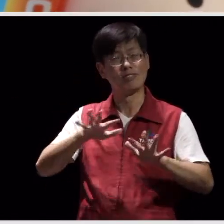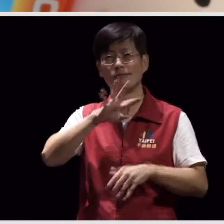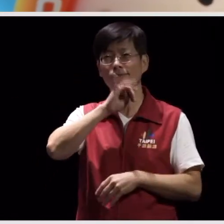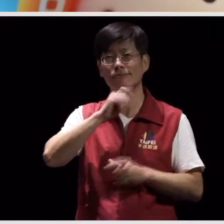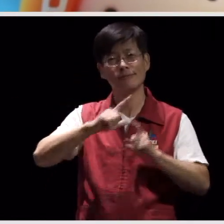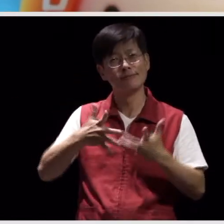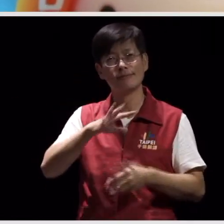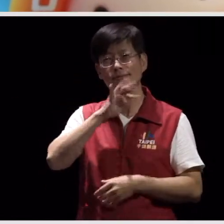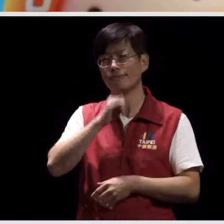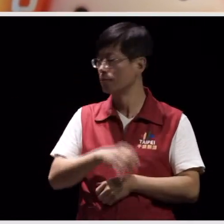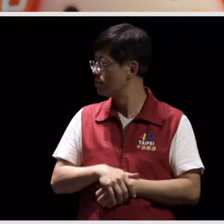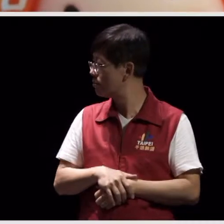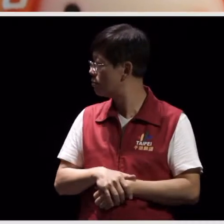岁？